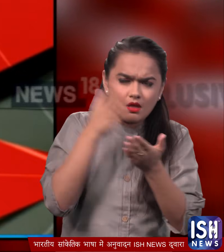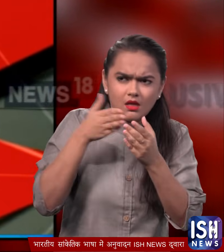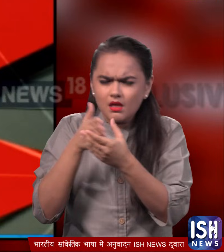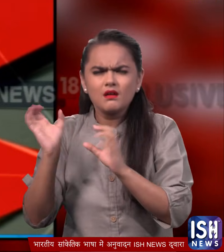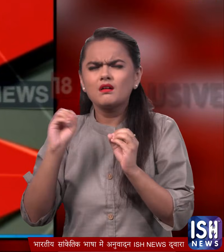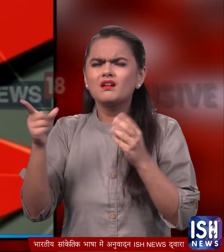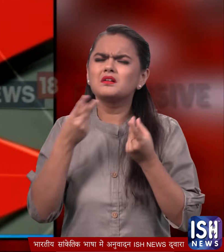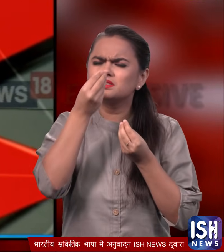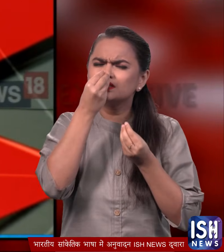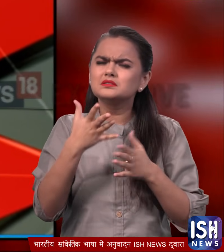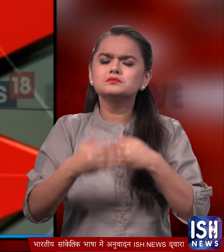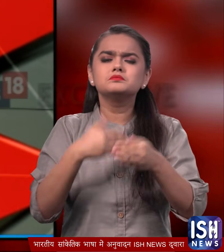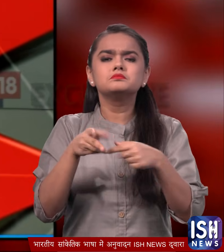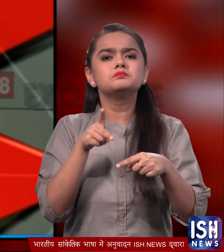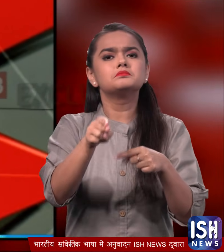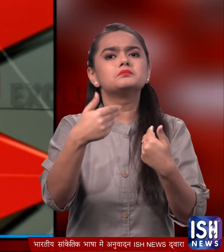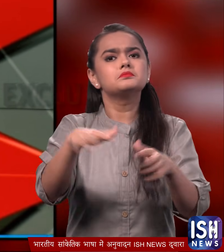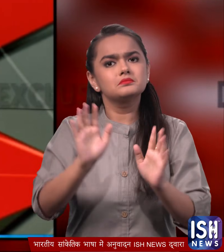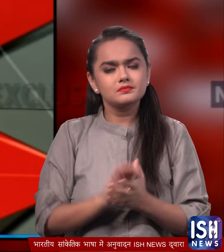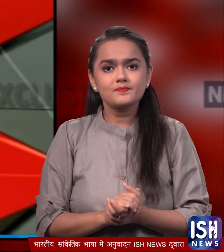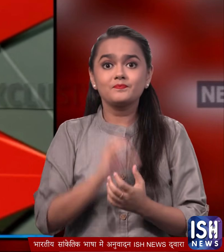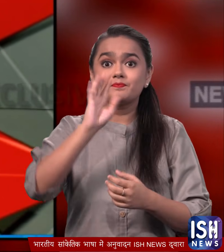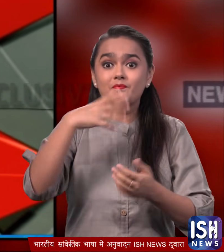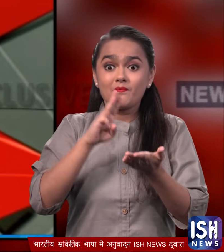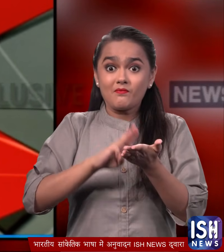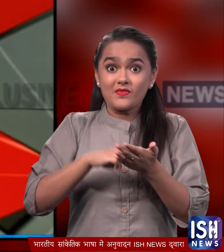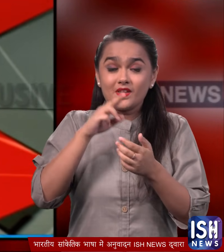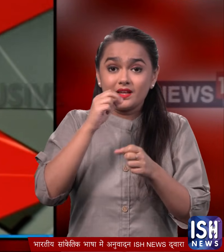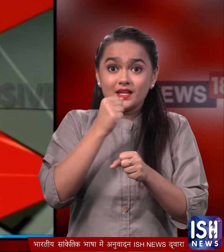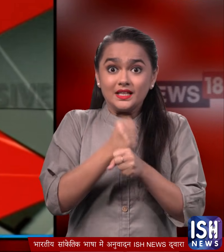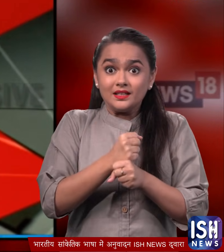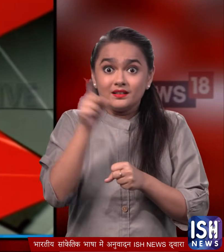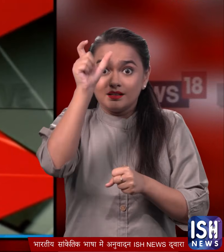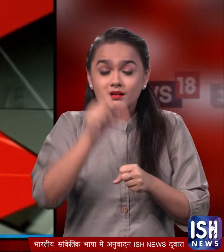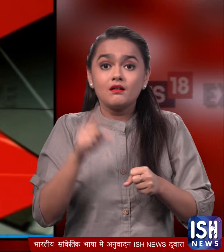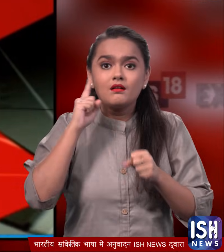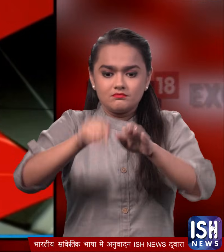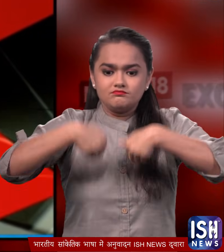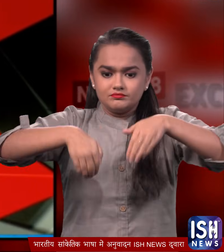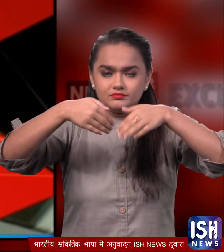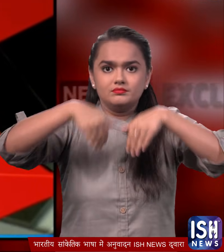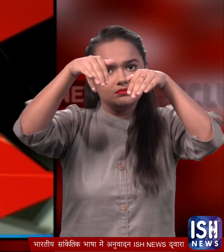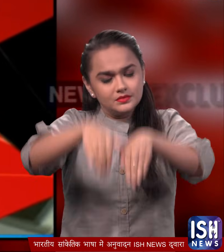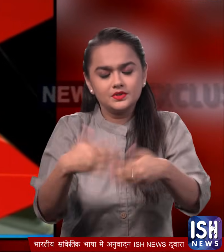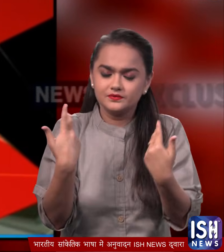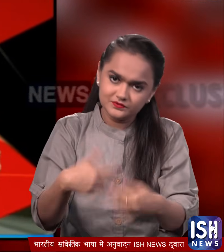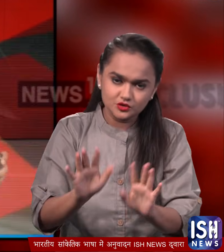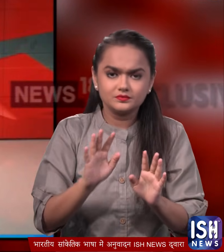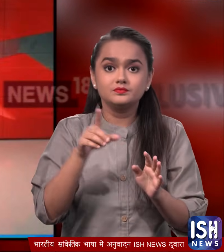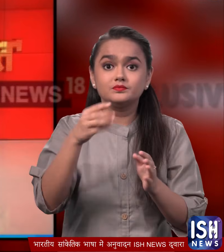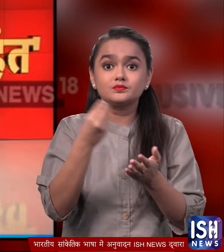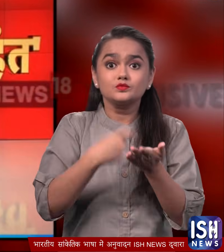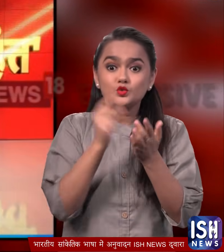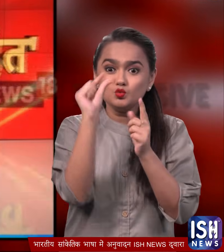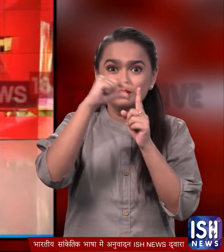भोज की मूर्ति का अनावरण कर दिया। महंत नरेंद्र गिरी को भू समाधि दे दी गई, जैसा पहले से तय था। सारी रस्में